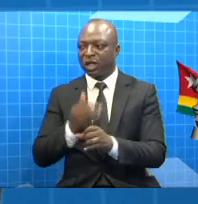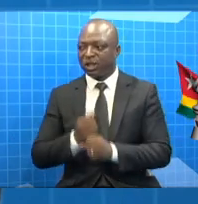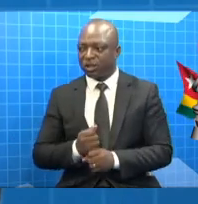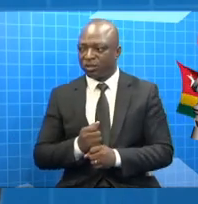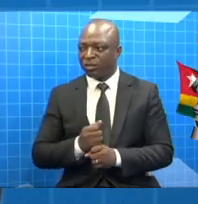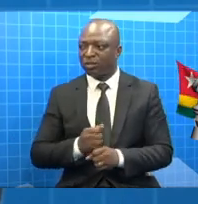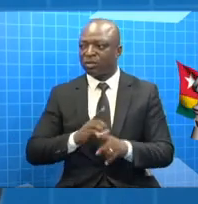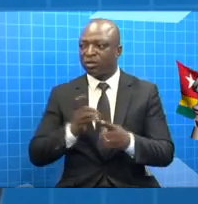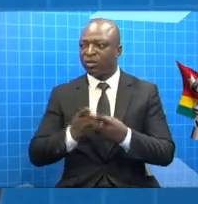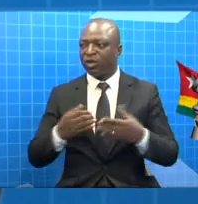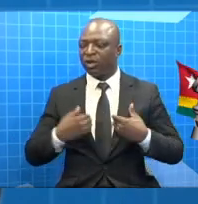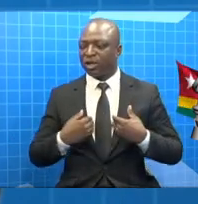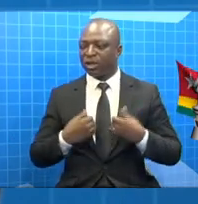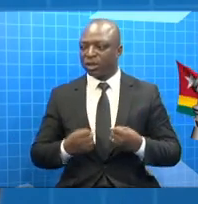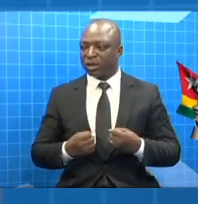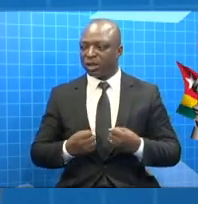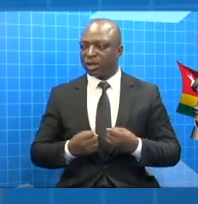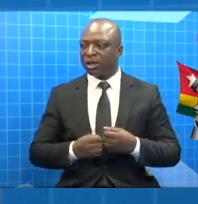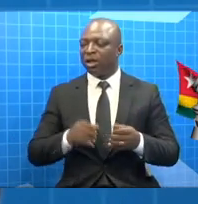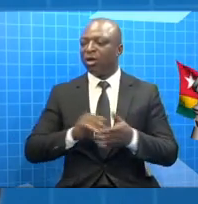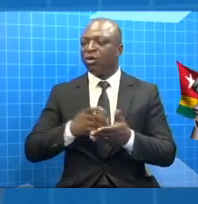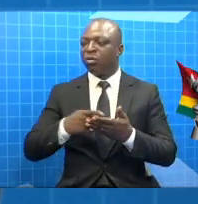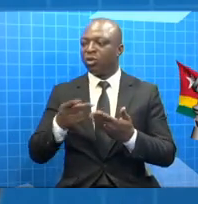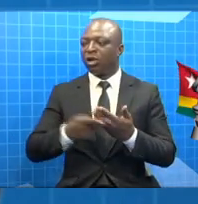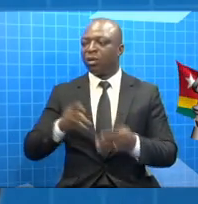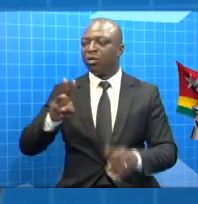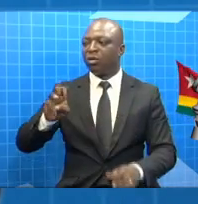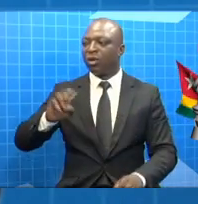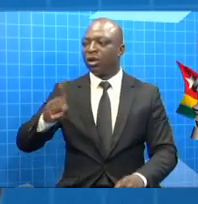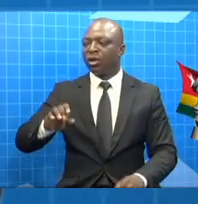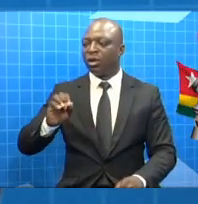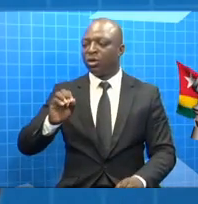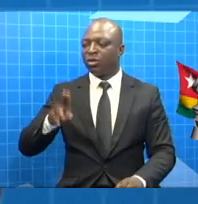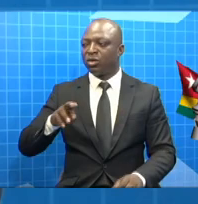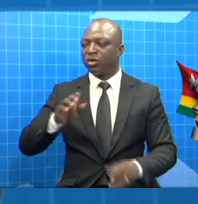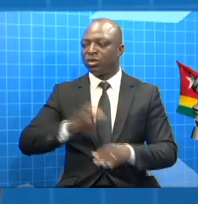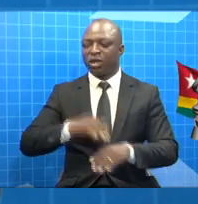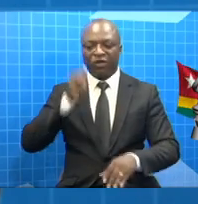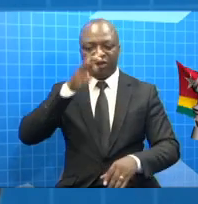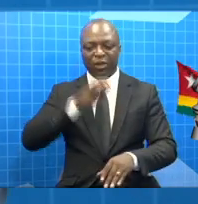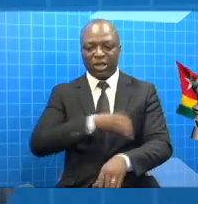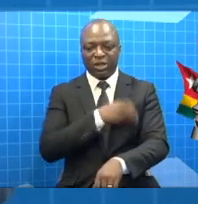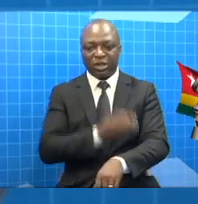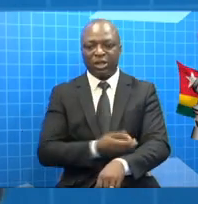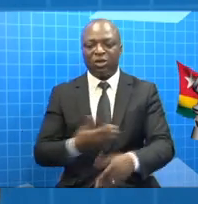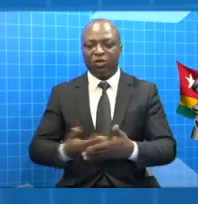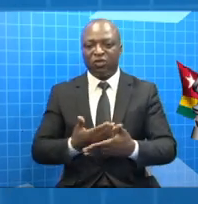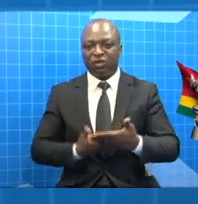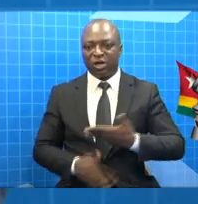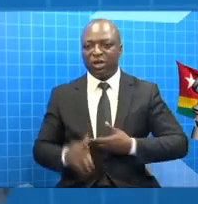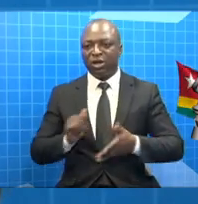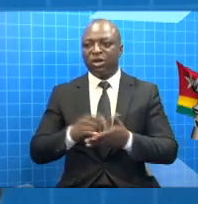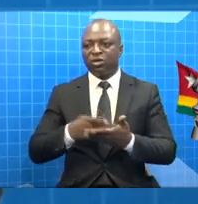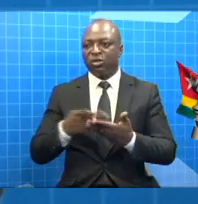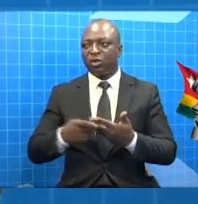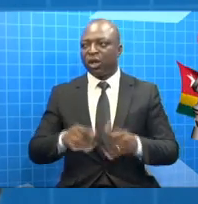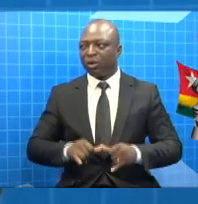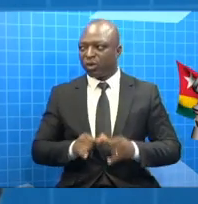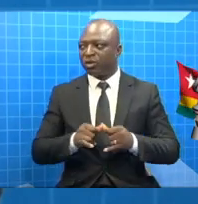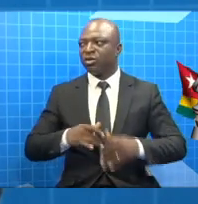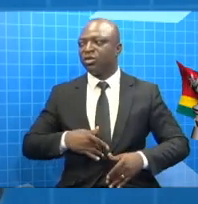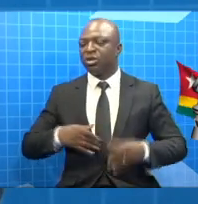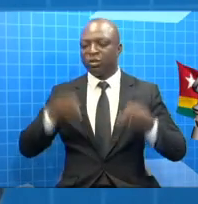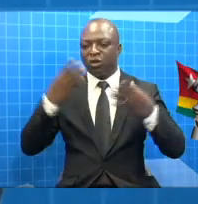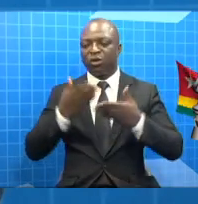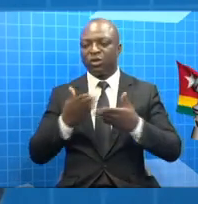dans le domaine de la santé, le programme OESO qui accompagne la femme enceinte et le nouveau-né. Ce programme continue de susciter beaucoup